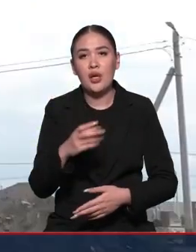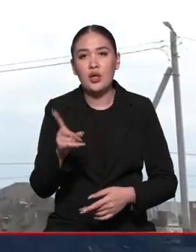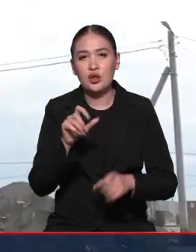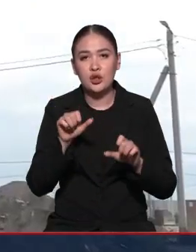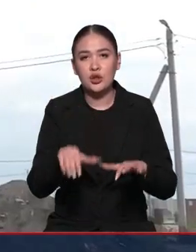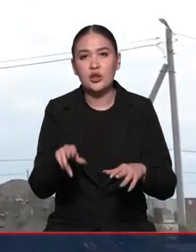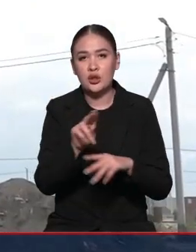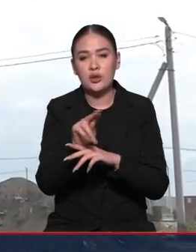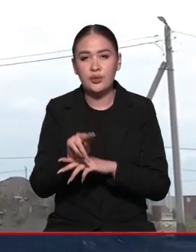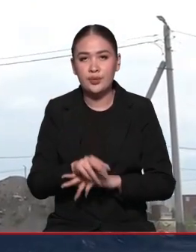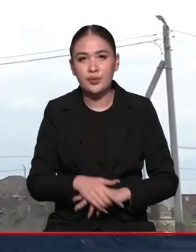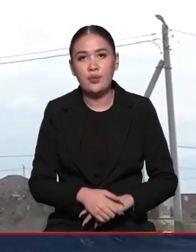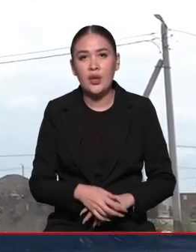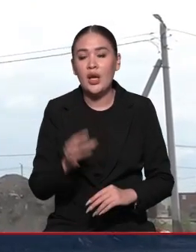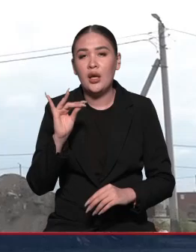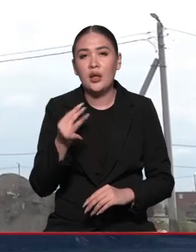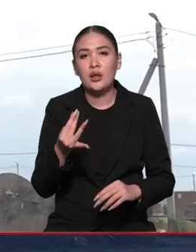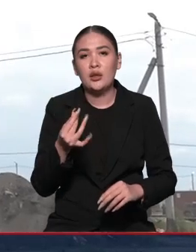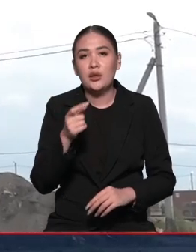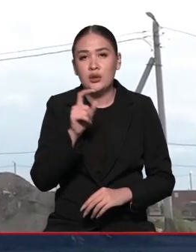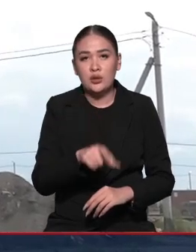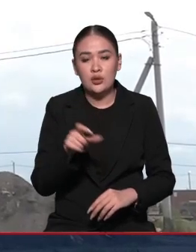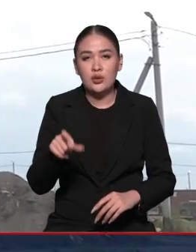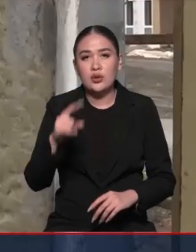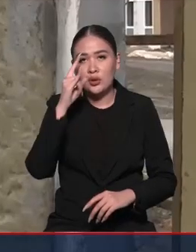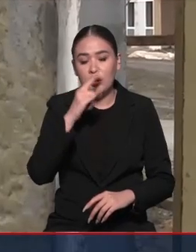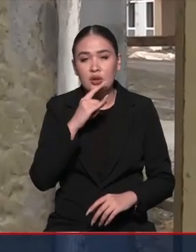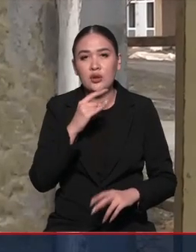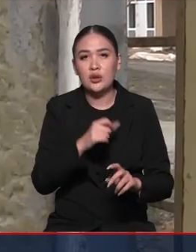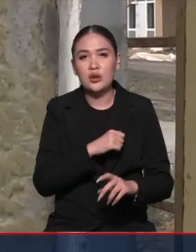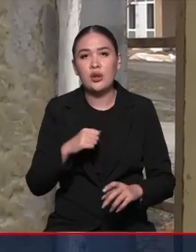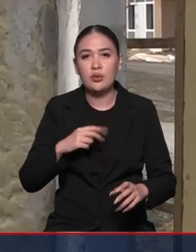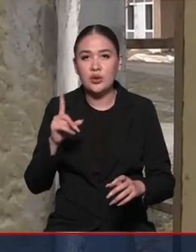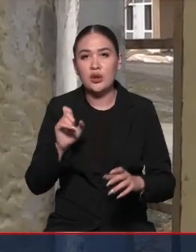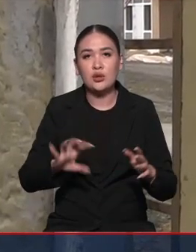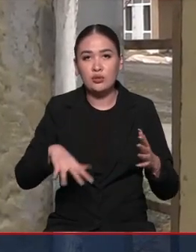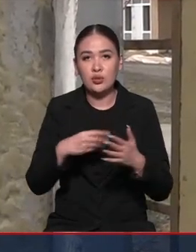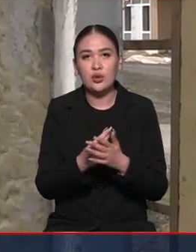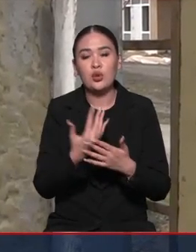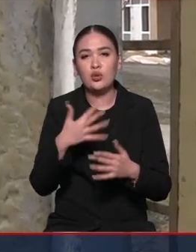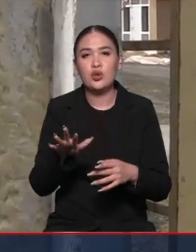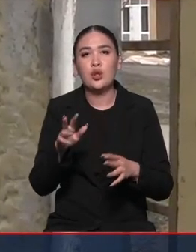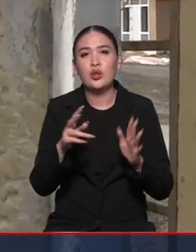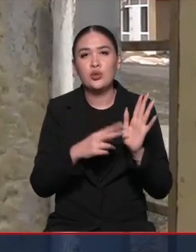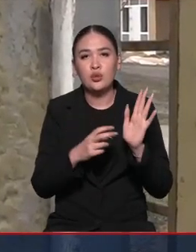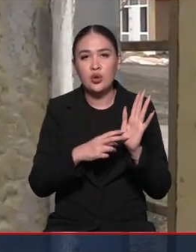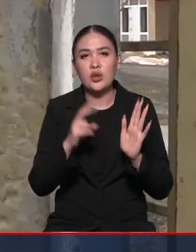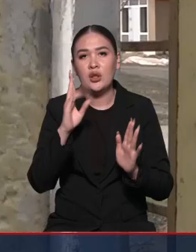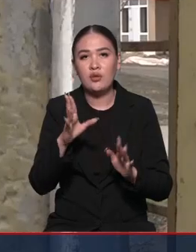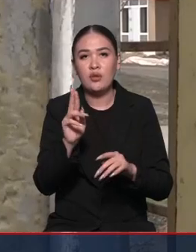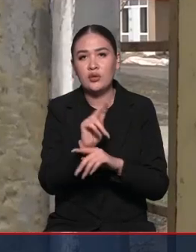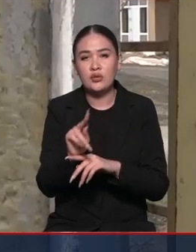работы. Не остались в стороне и неравнодушные казахстанцы. За счет спонсоров восстановили 700 квартир в микрорайонах.